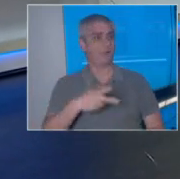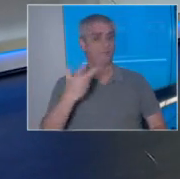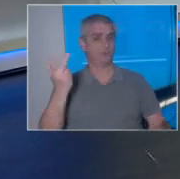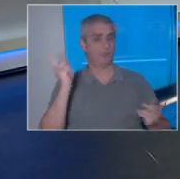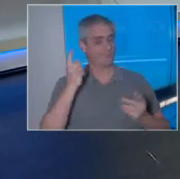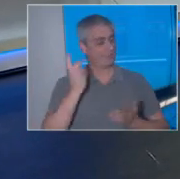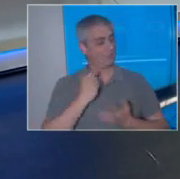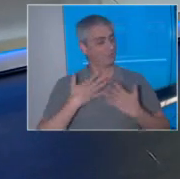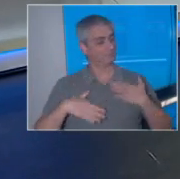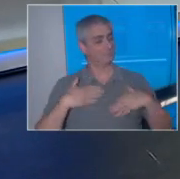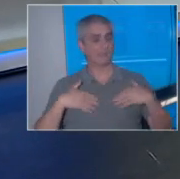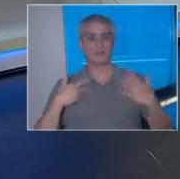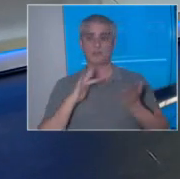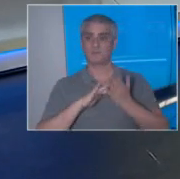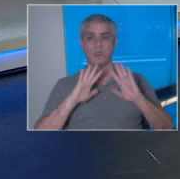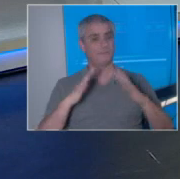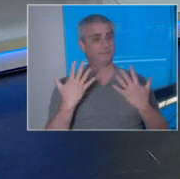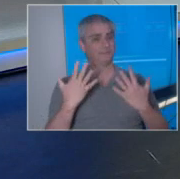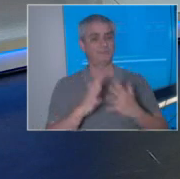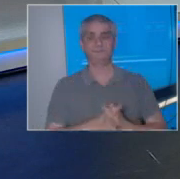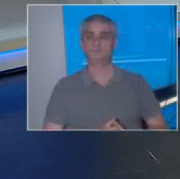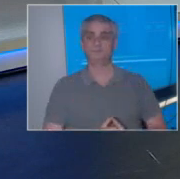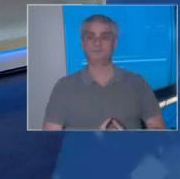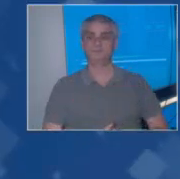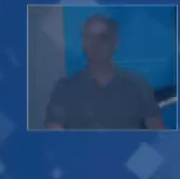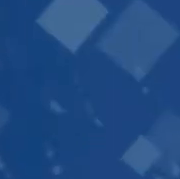ואפילו בחינניות מסוימת במקום העשירי.